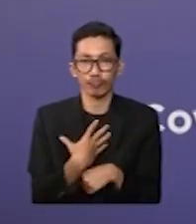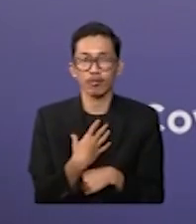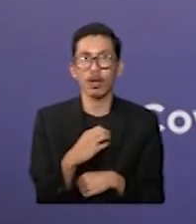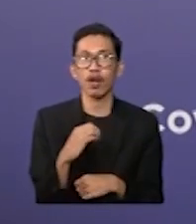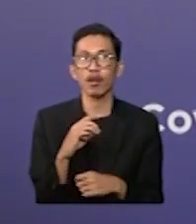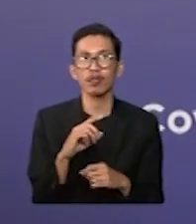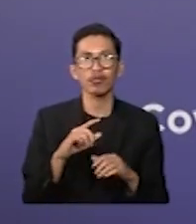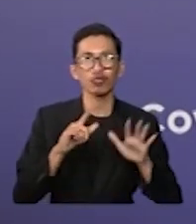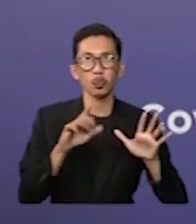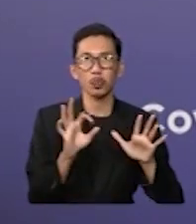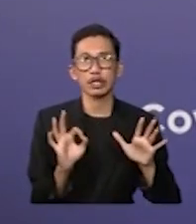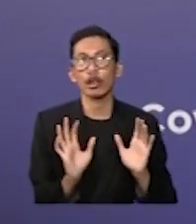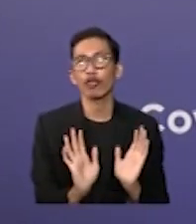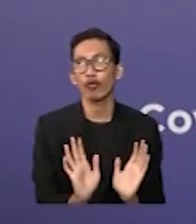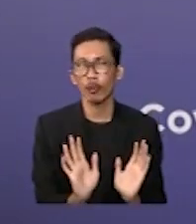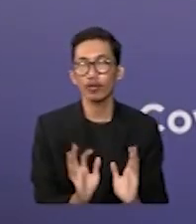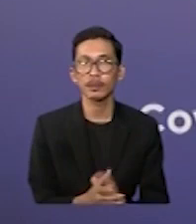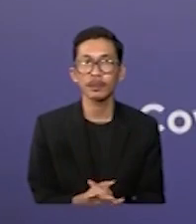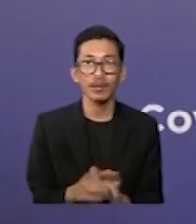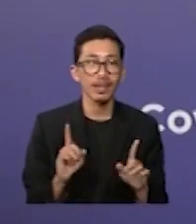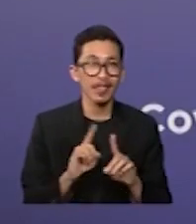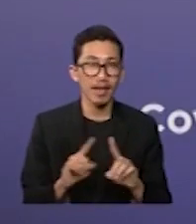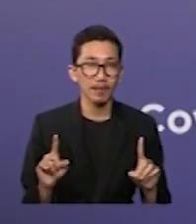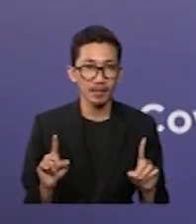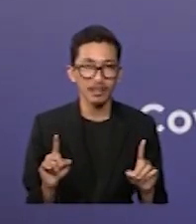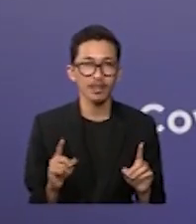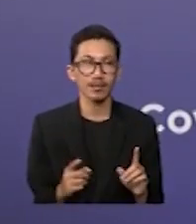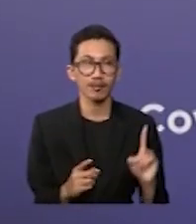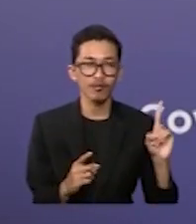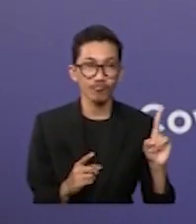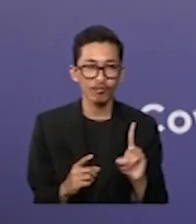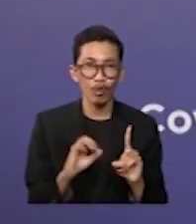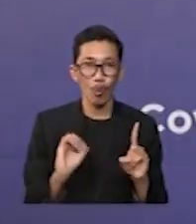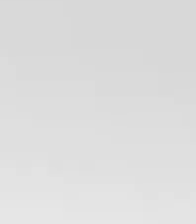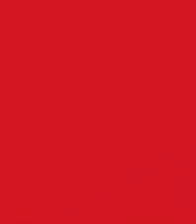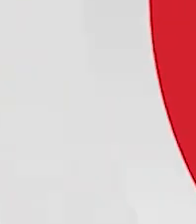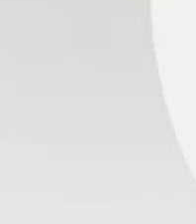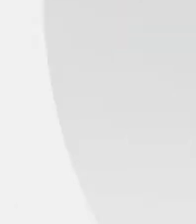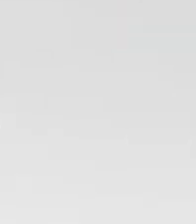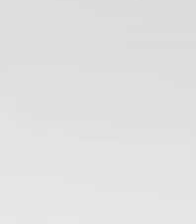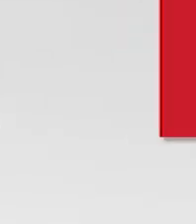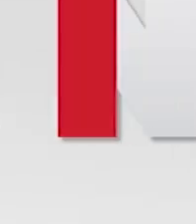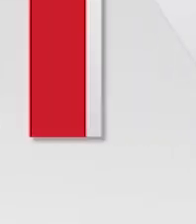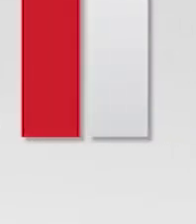70%. Namun apabila orang yang membawa virus ini menggunakan